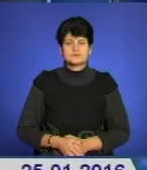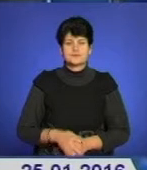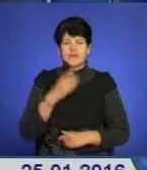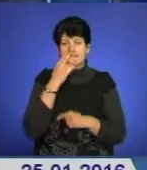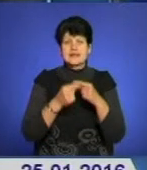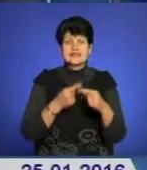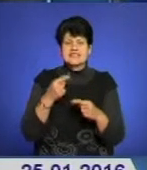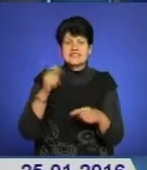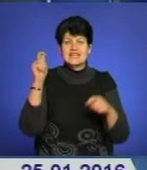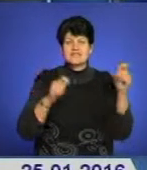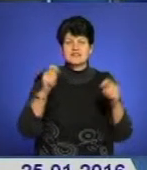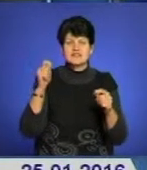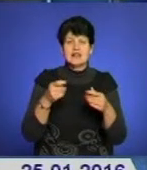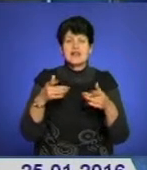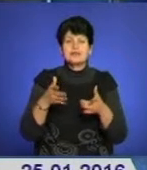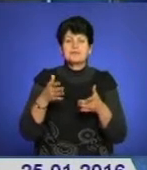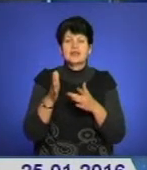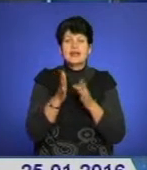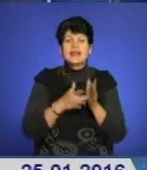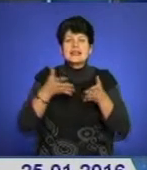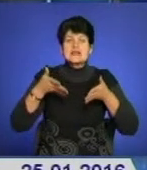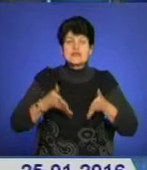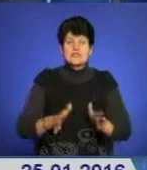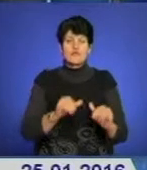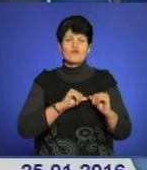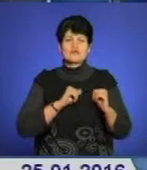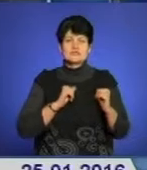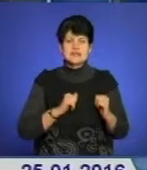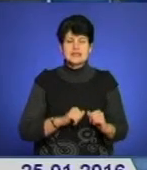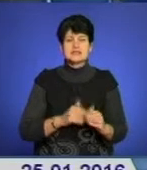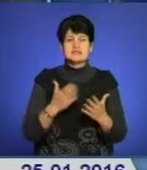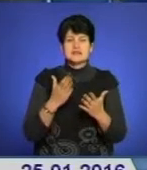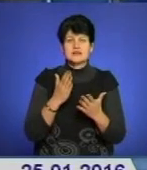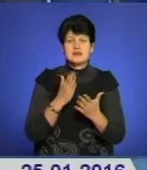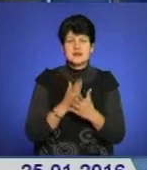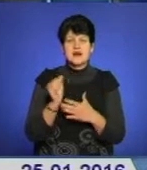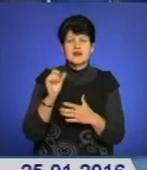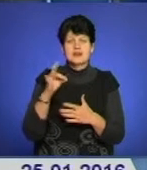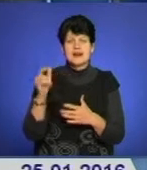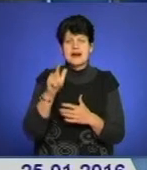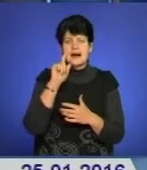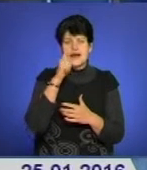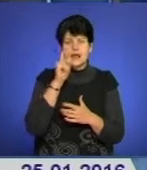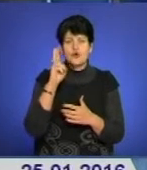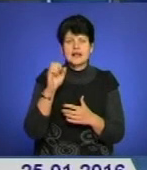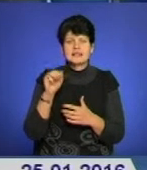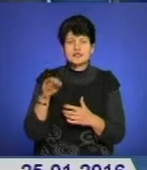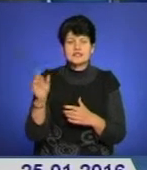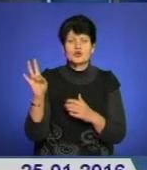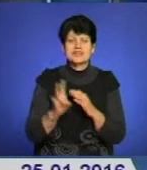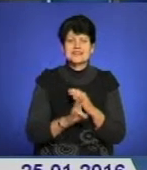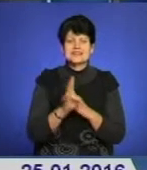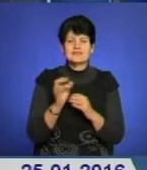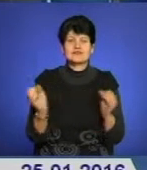Традиційний фестиваль «Різдво у серці», ініційований молодіжною комісією Тернопільсько-Зборівської архієпархії Української греко-католицької церкви, зібрав